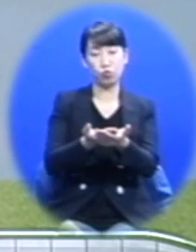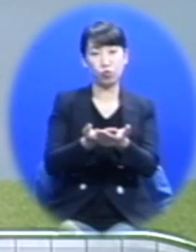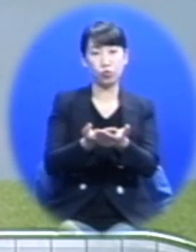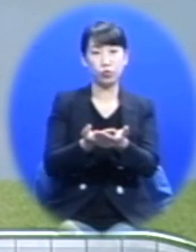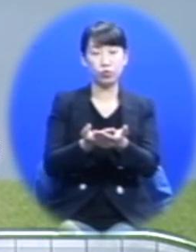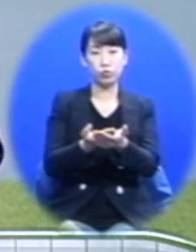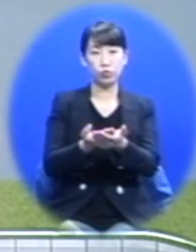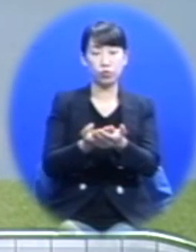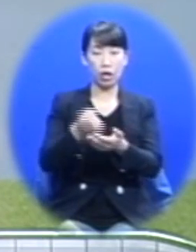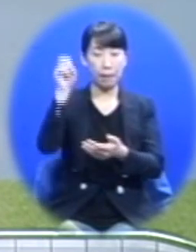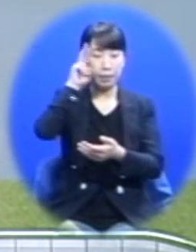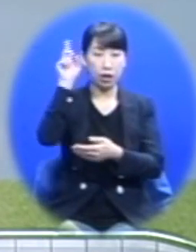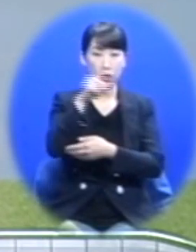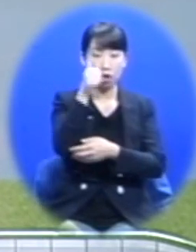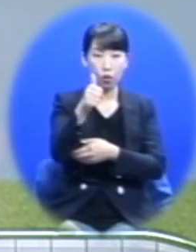갑자기 다윗의 기도가